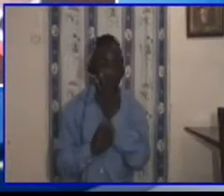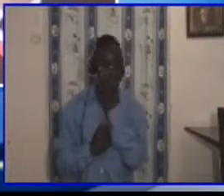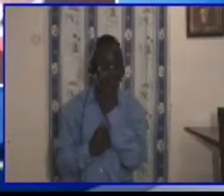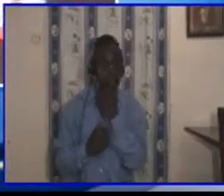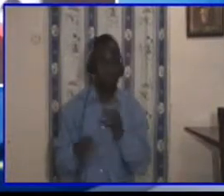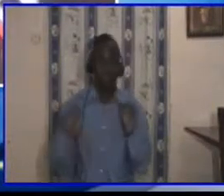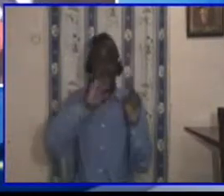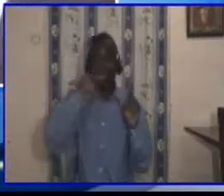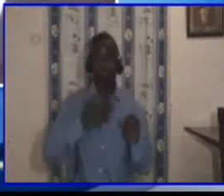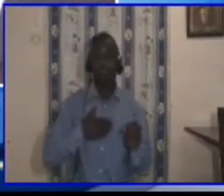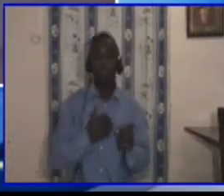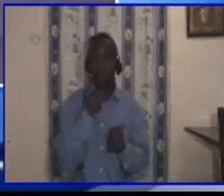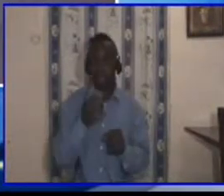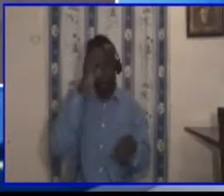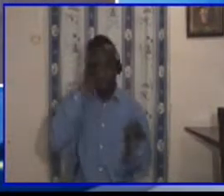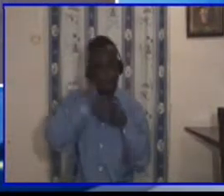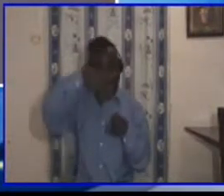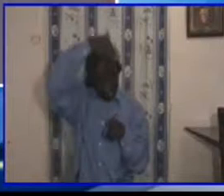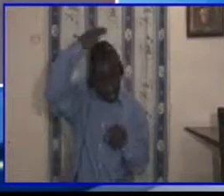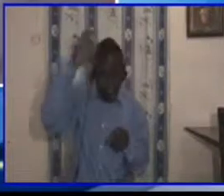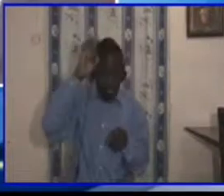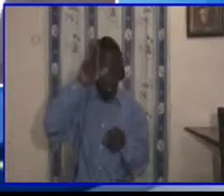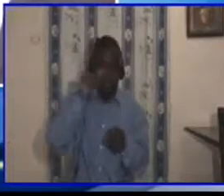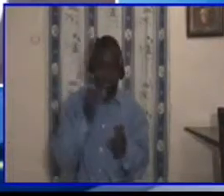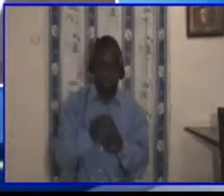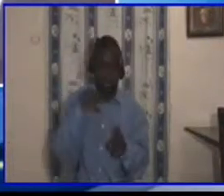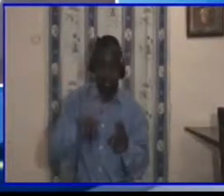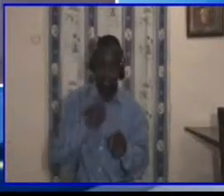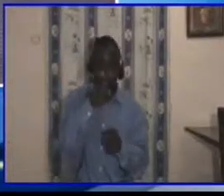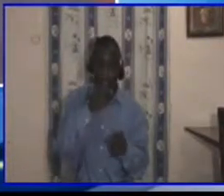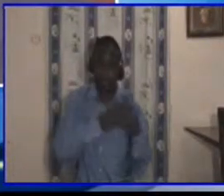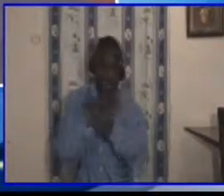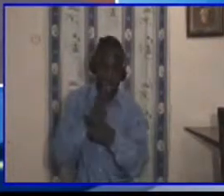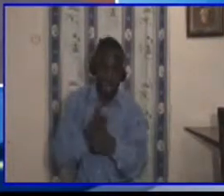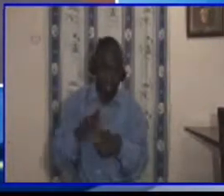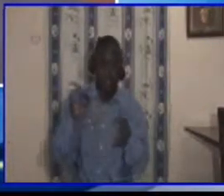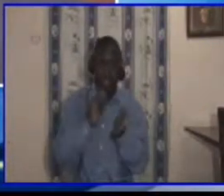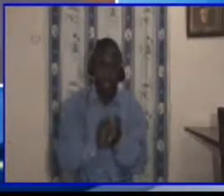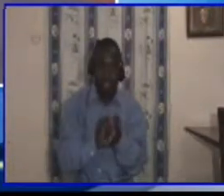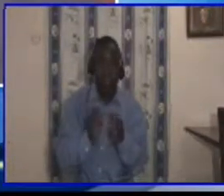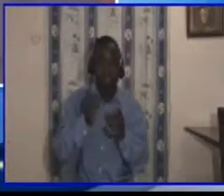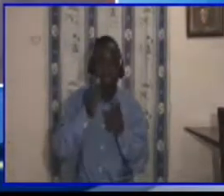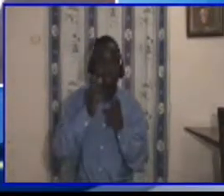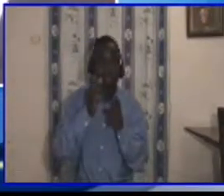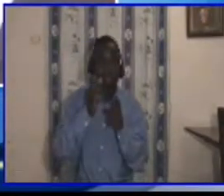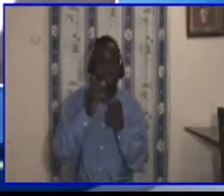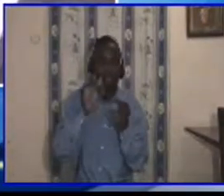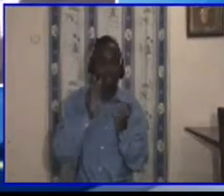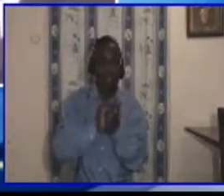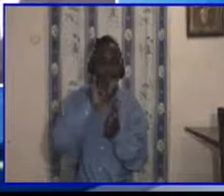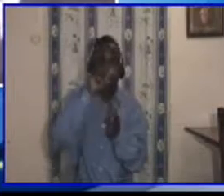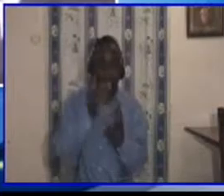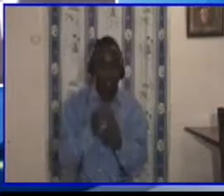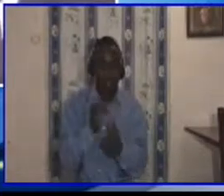disse fratello franchi il cibo che tu devi immagazzinare e la parola